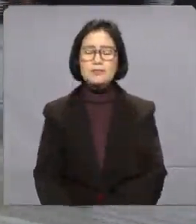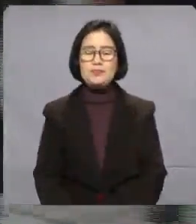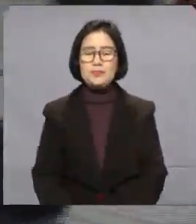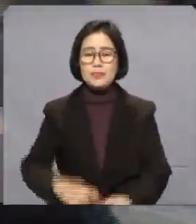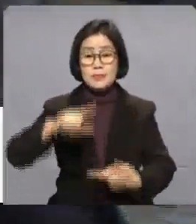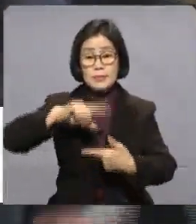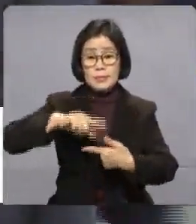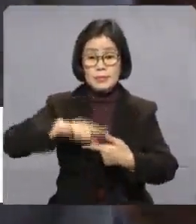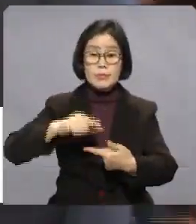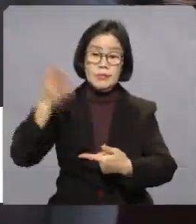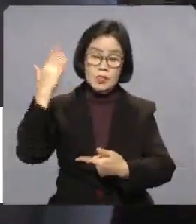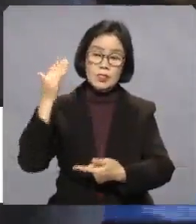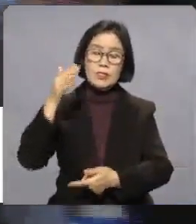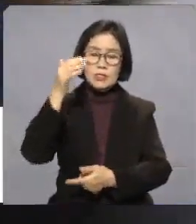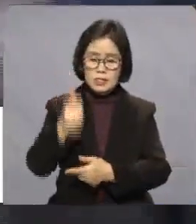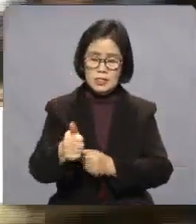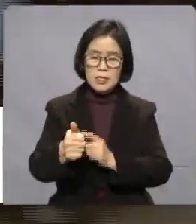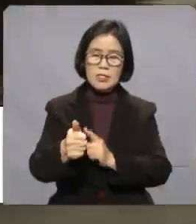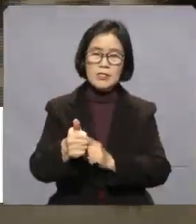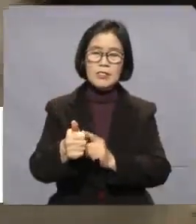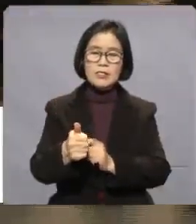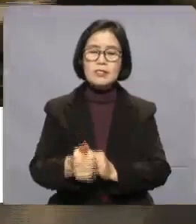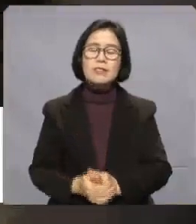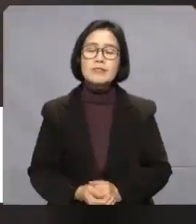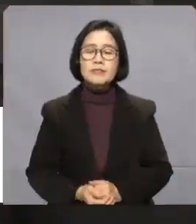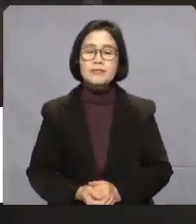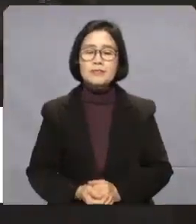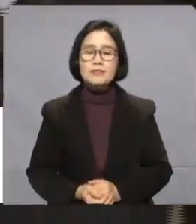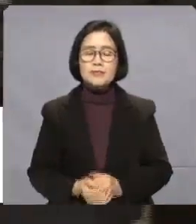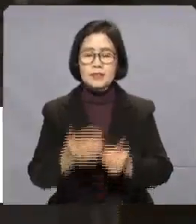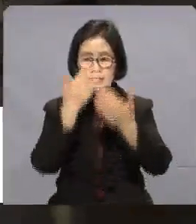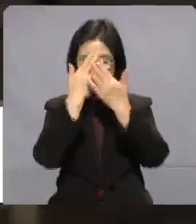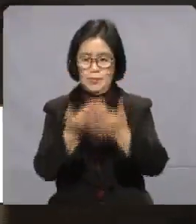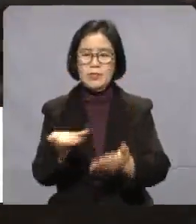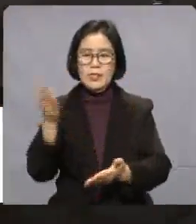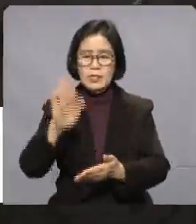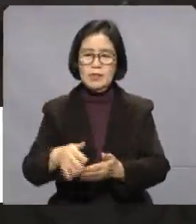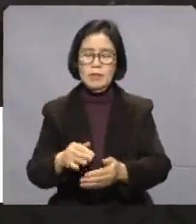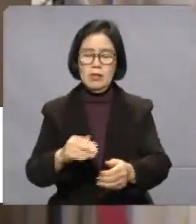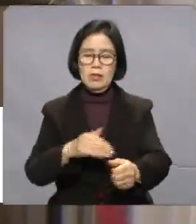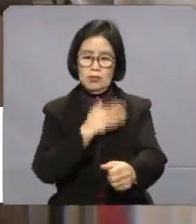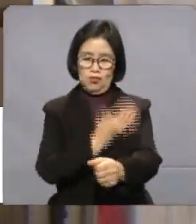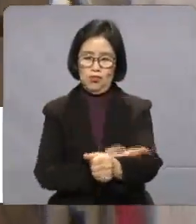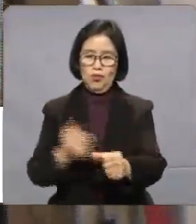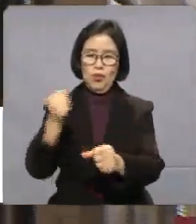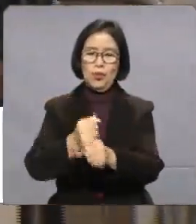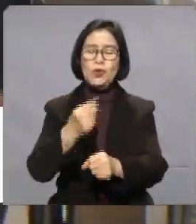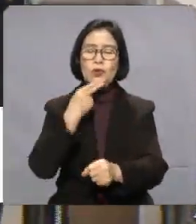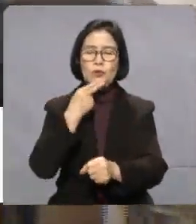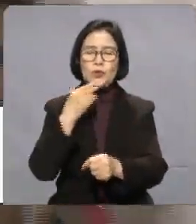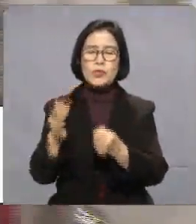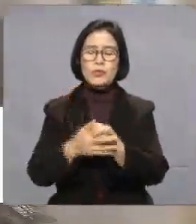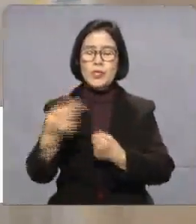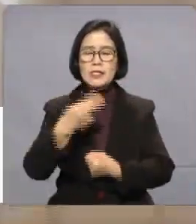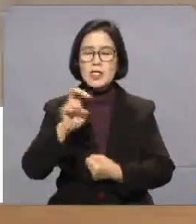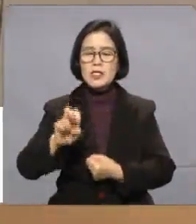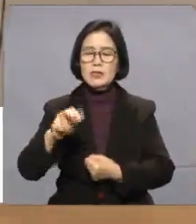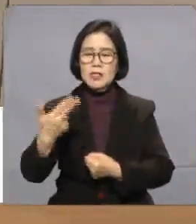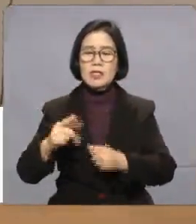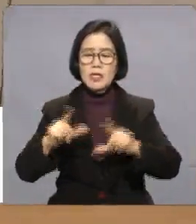댓글 조작 사건으로 처벌받은 김경수 전 경남지사도 사면됐지만 복권은 이뤄지지 않아